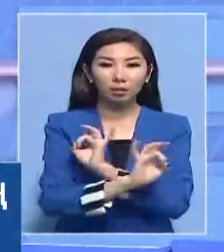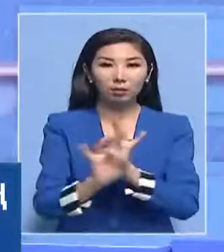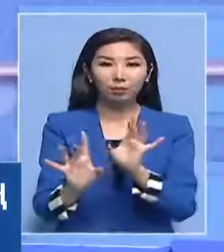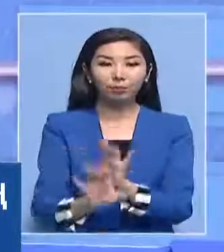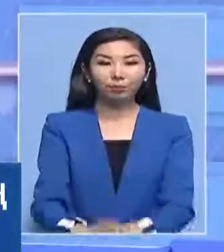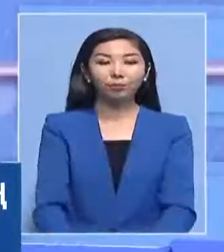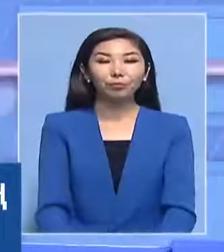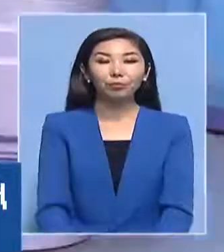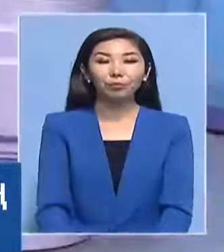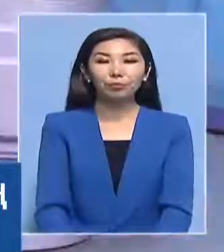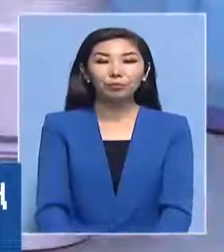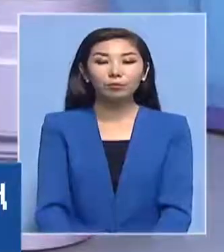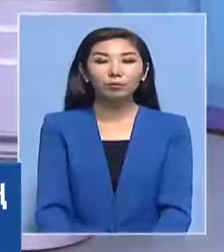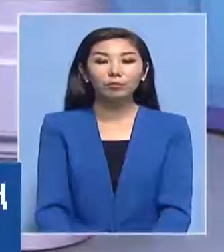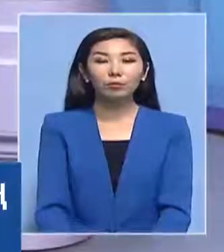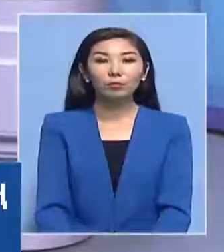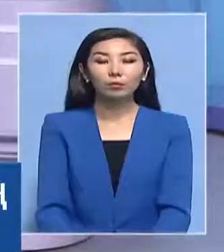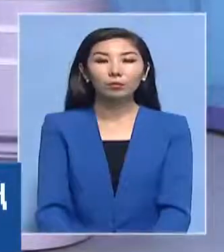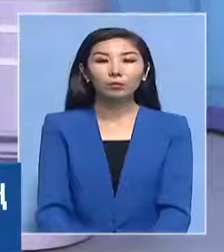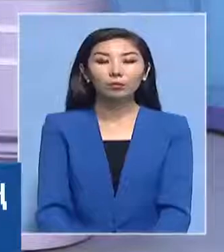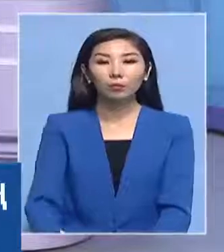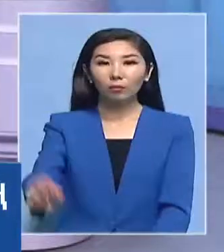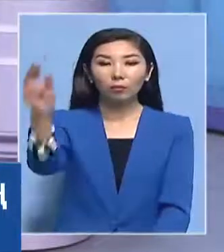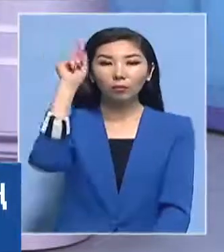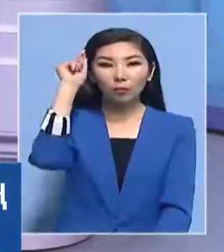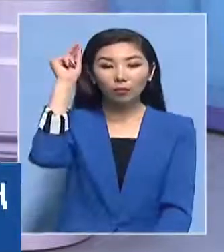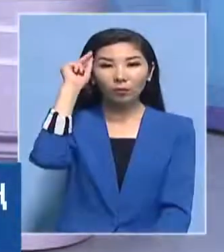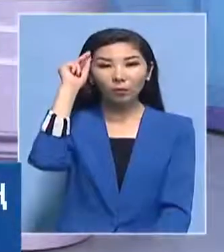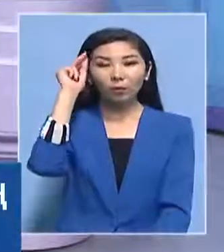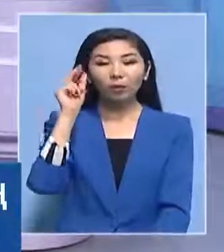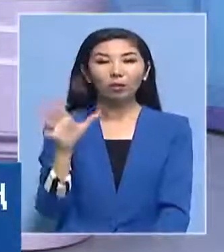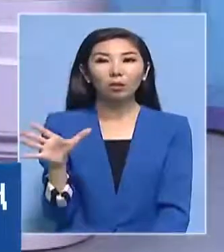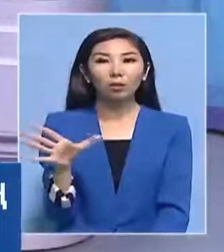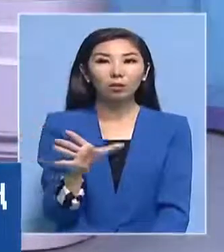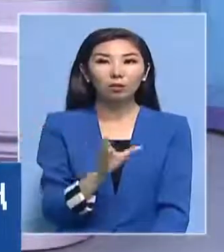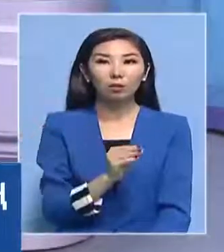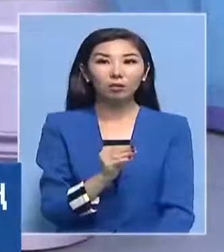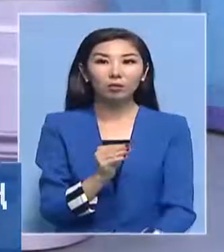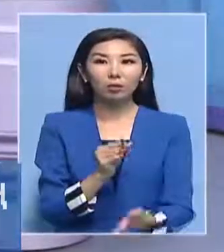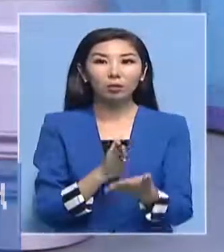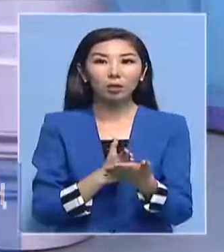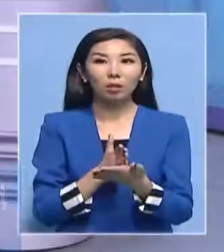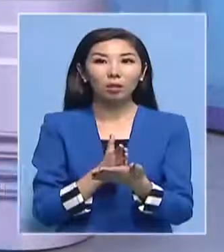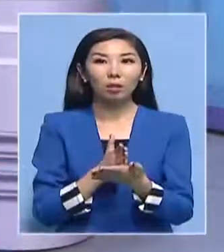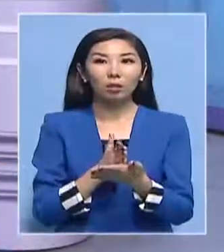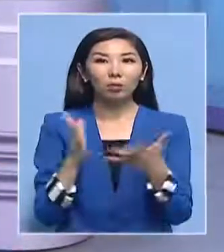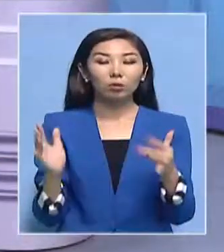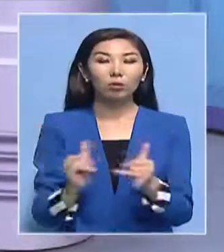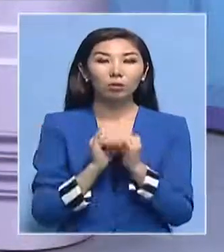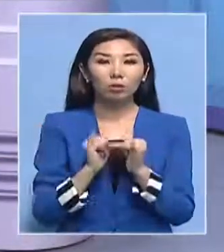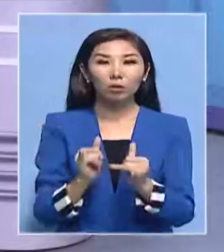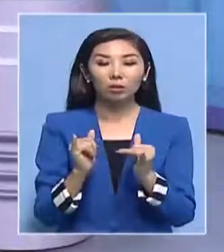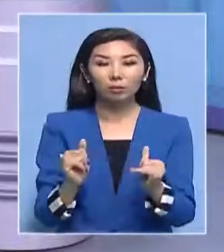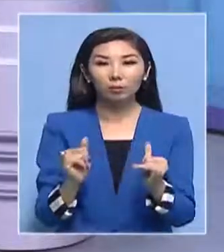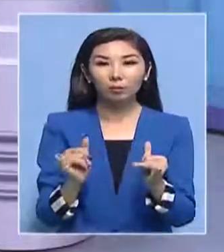ретінде? Мен де білім саласынан кішкене әлеуметтік әріптестік жөнінде толықтырып жіберейін. Енді